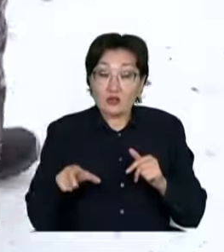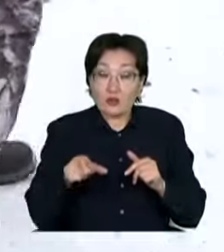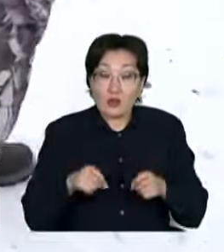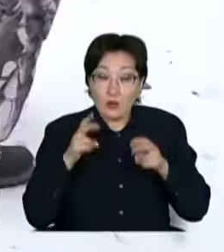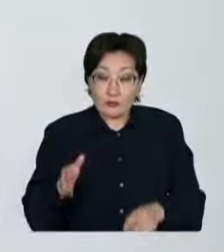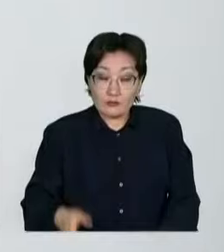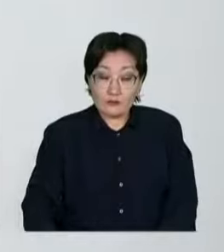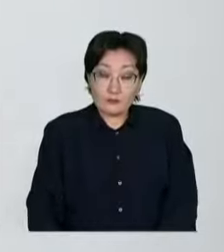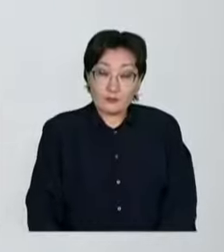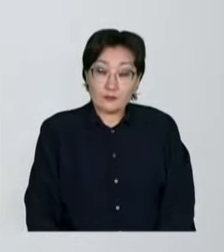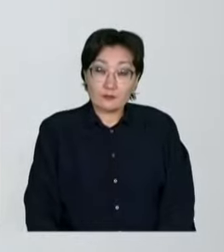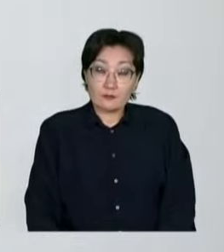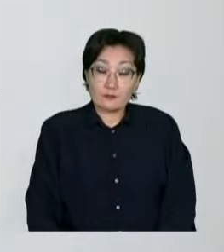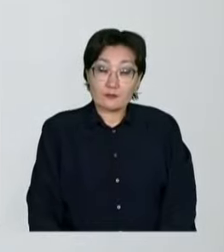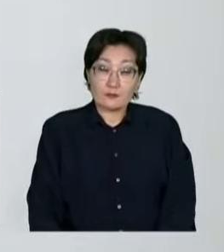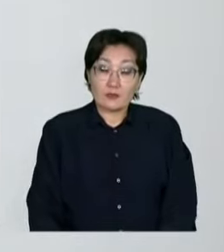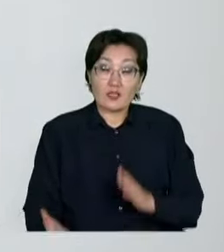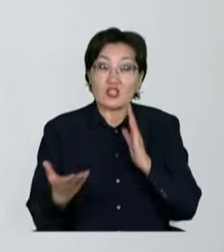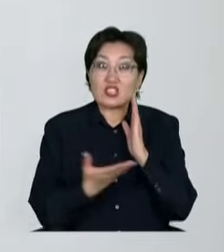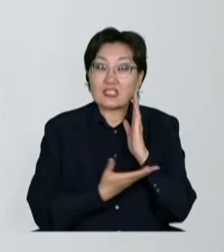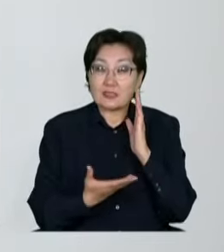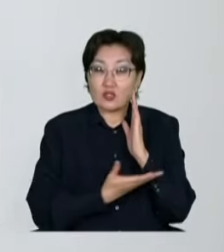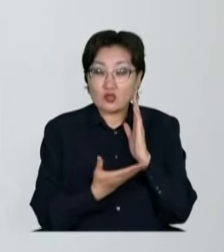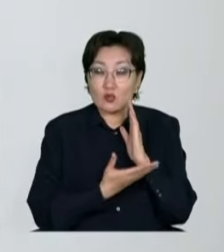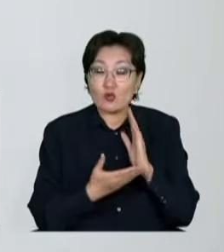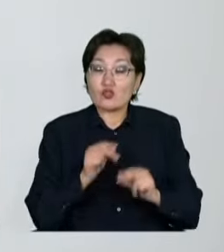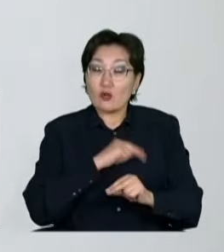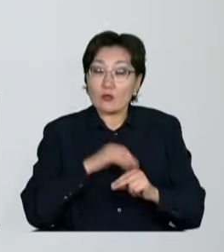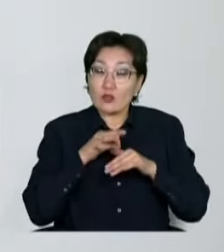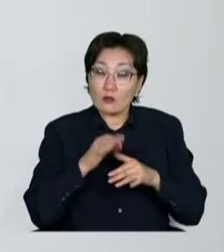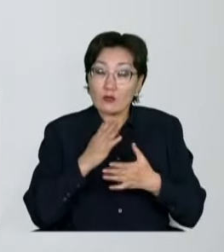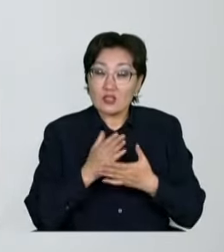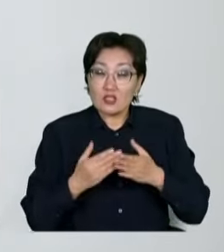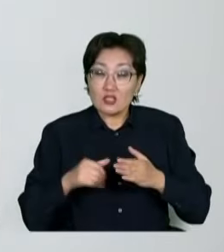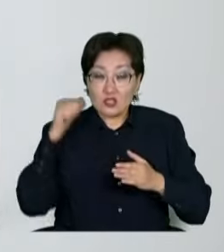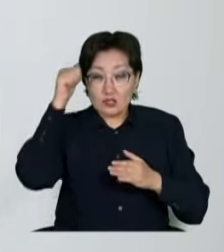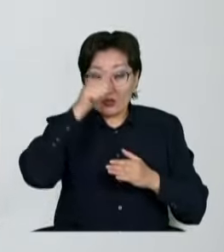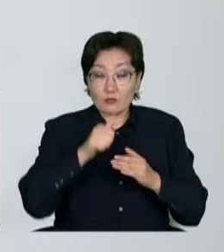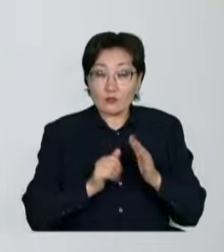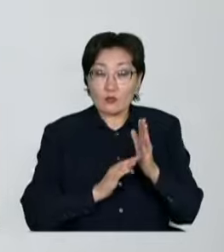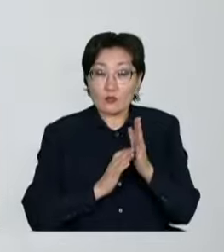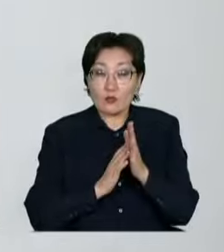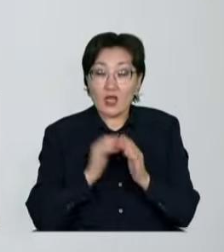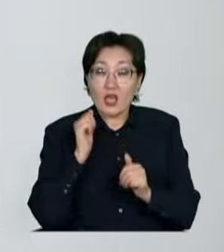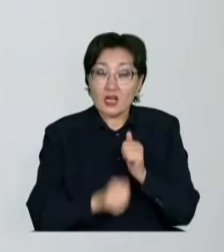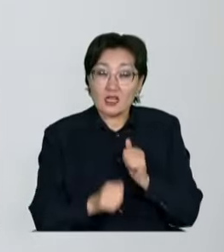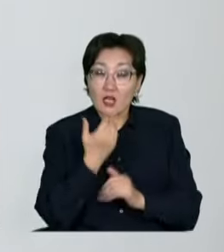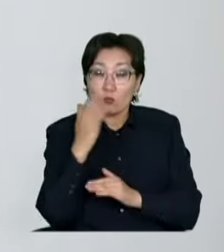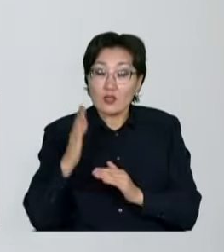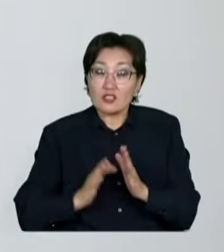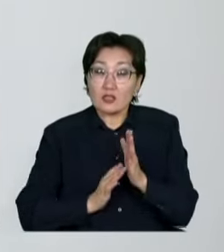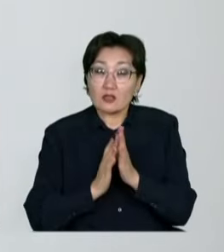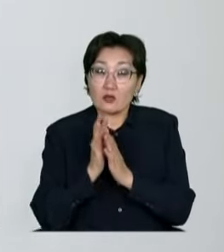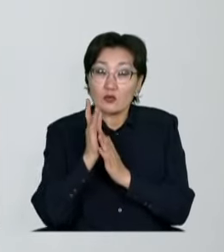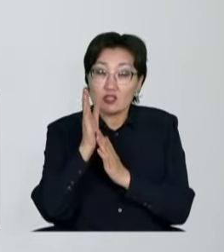болмақ. Кесу жұмыстары жүргізіп жатыр. Енді жылда өскен сайын жолды жабу қаупі